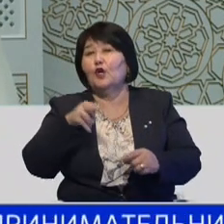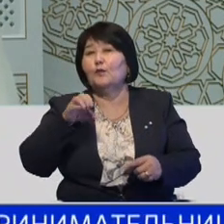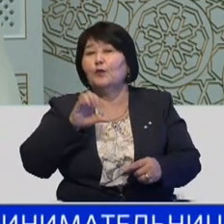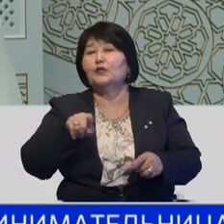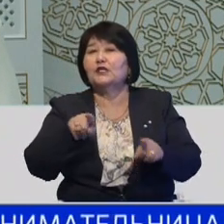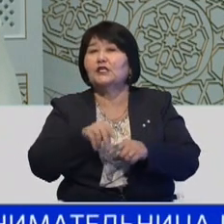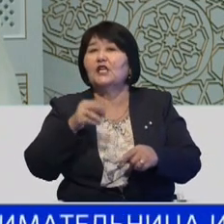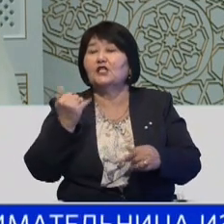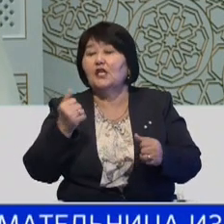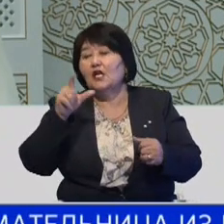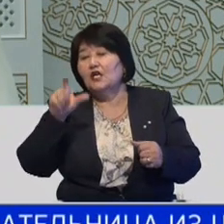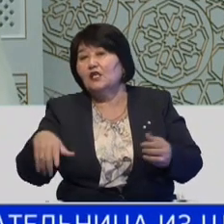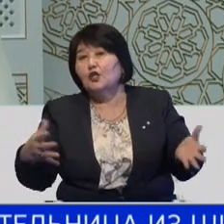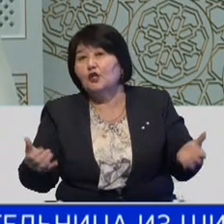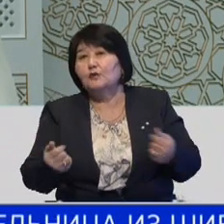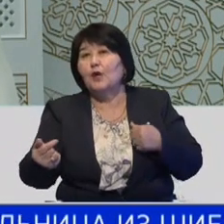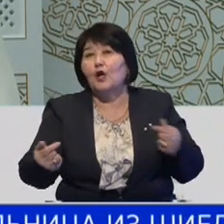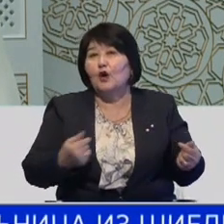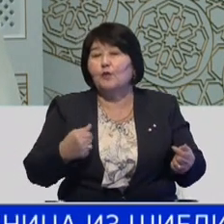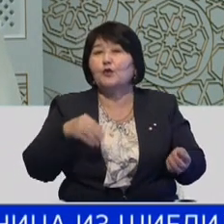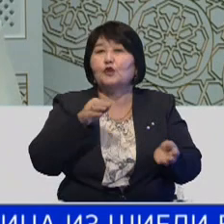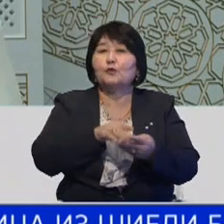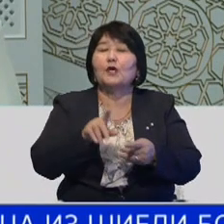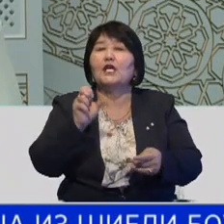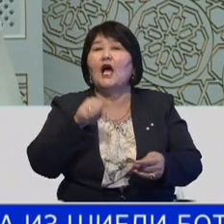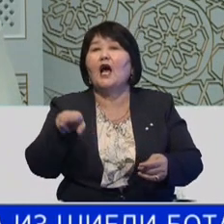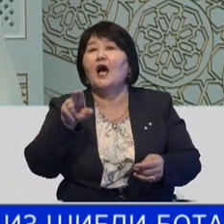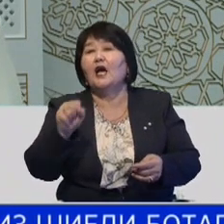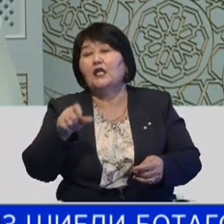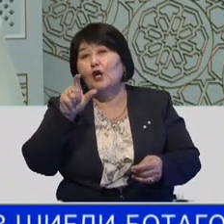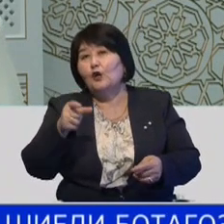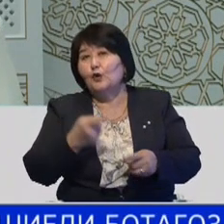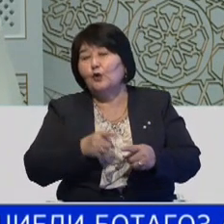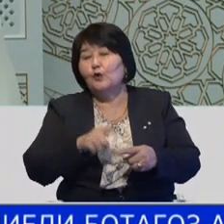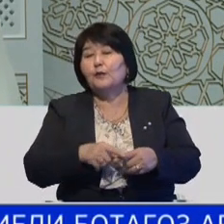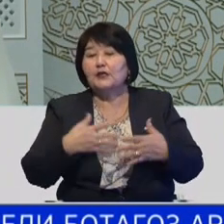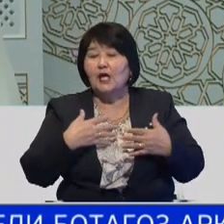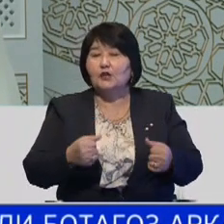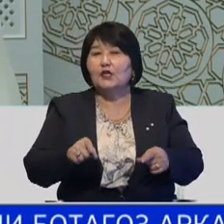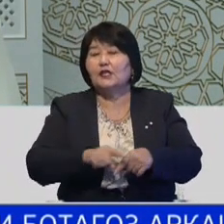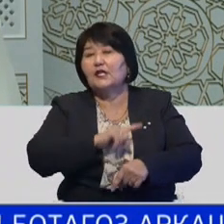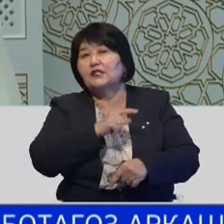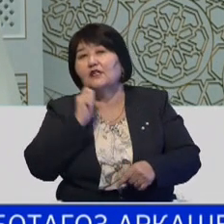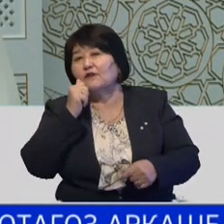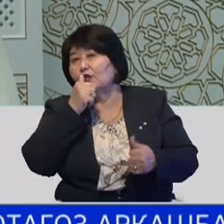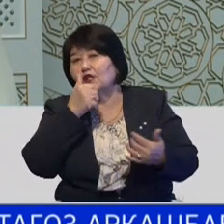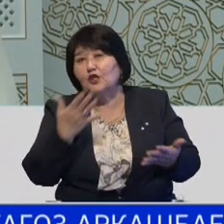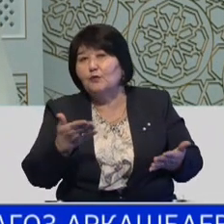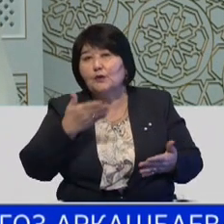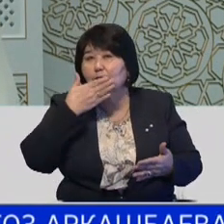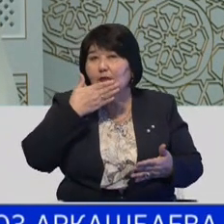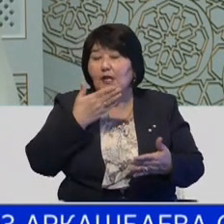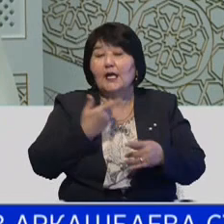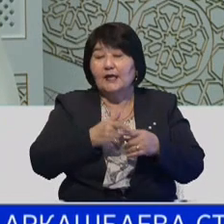Это щи он спасает в могиле и Отта ада люди которые по состоянию здоровья или в силу возраста не могут держать